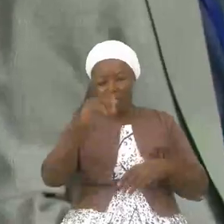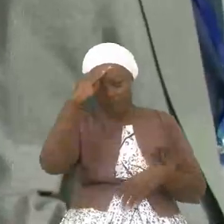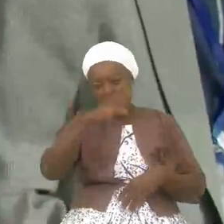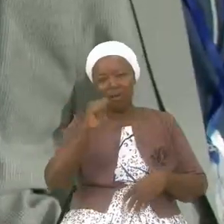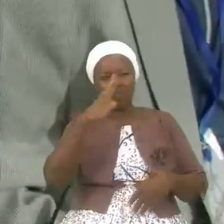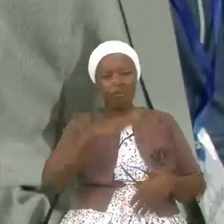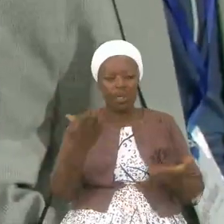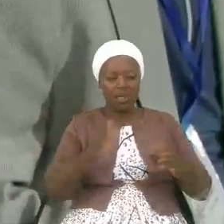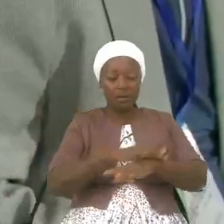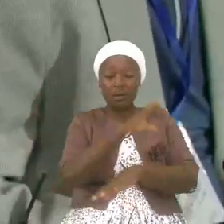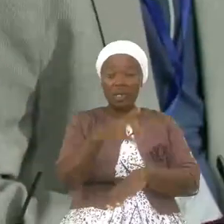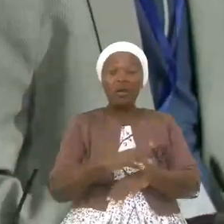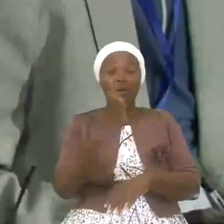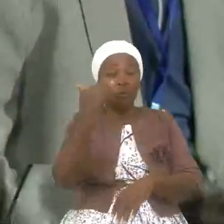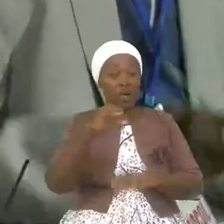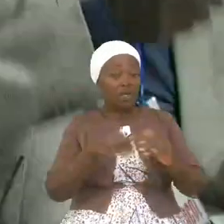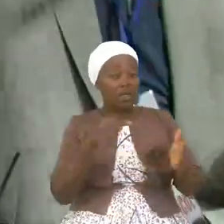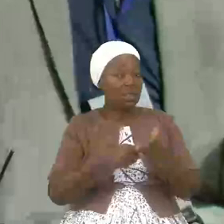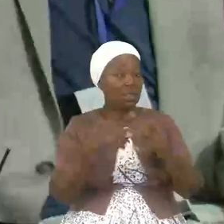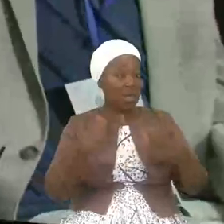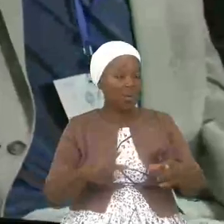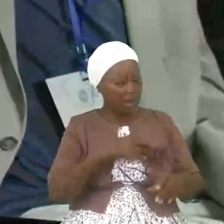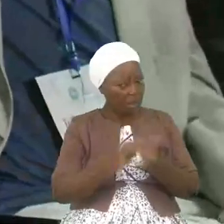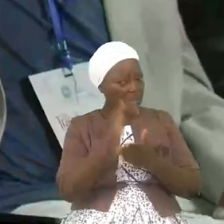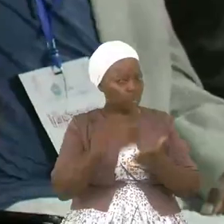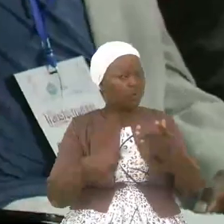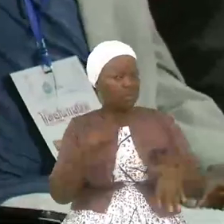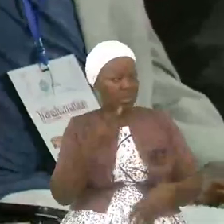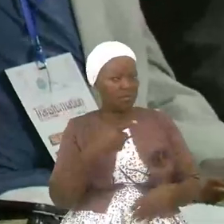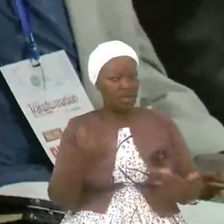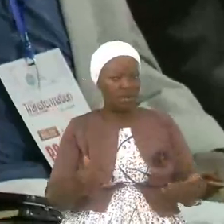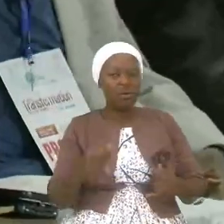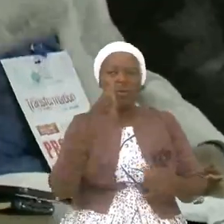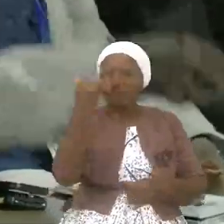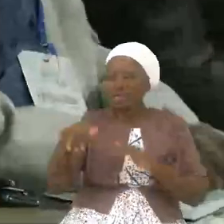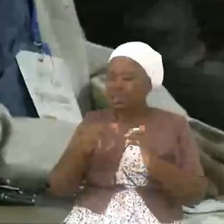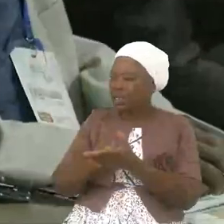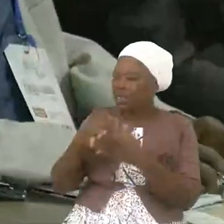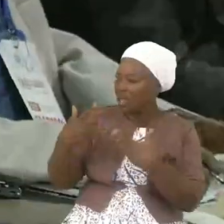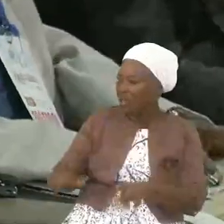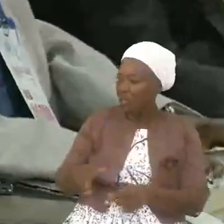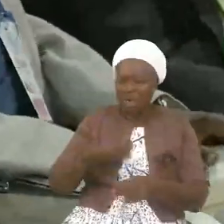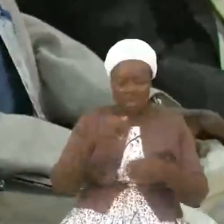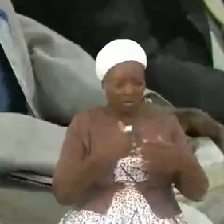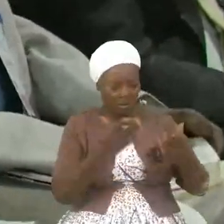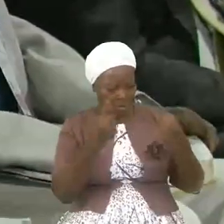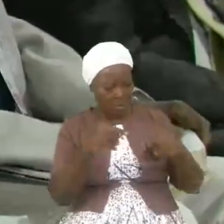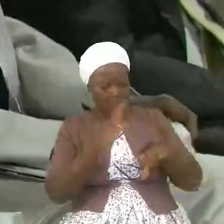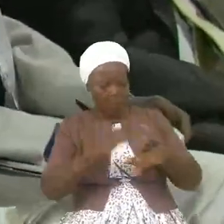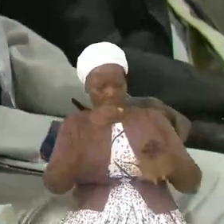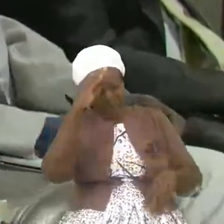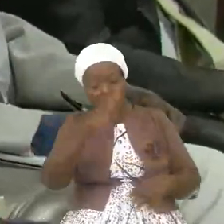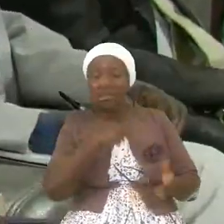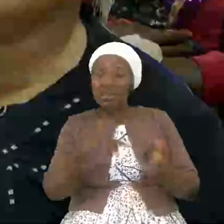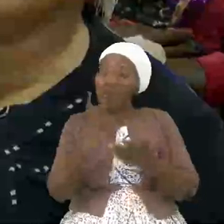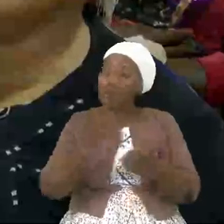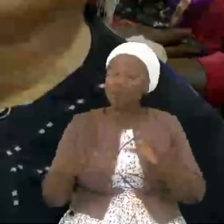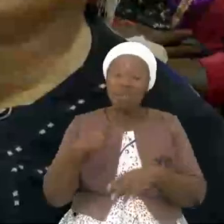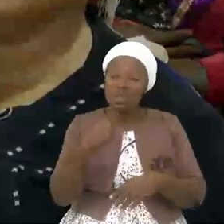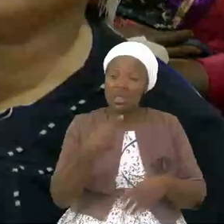ici terre. Pourquoi cela est arrivé? C'est ce que nous disons. Pourquoi est-ce que cela est venu sur l'homme? C'est ce que nous